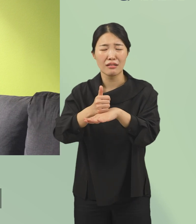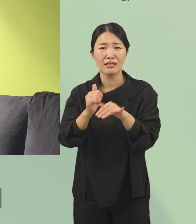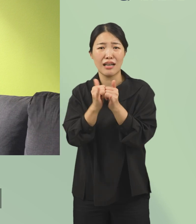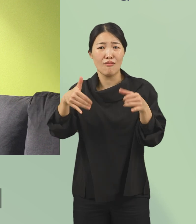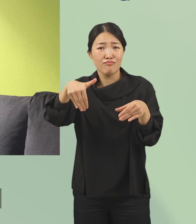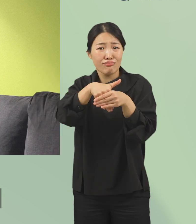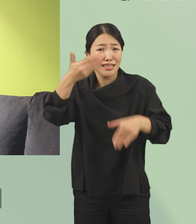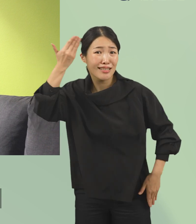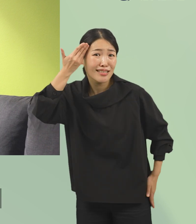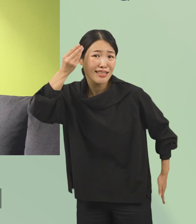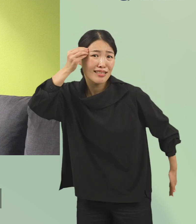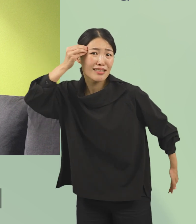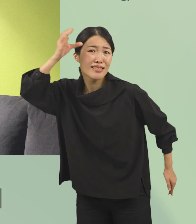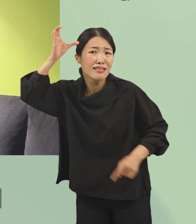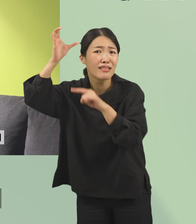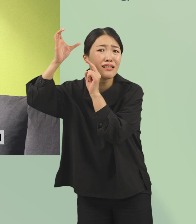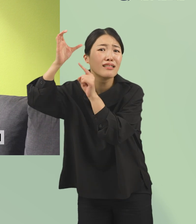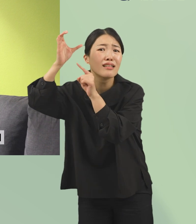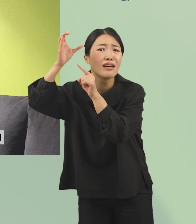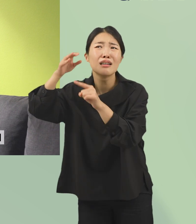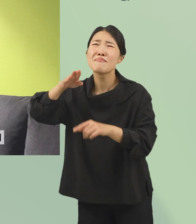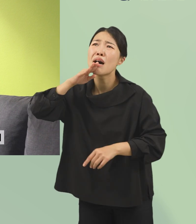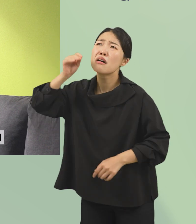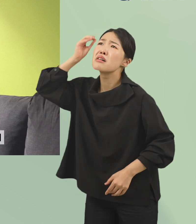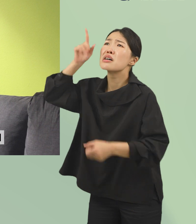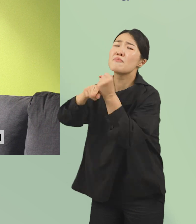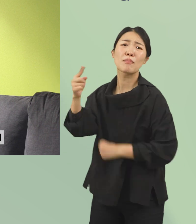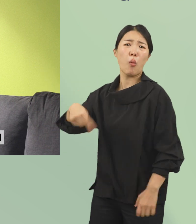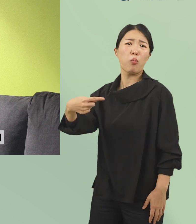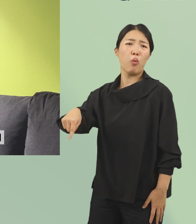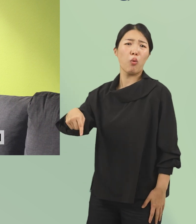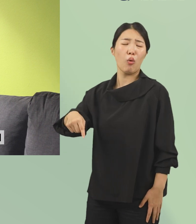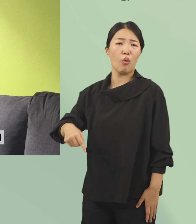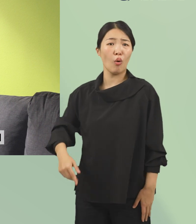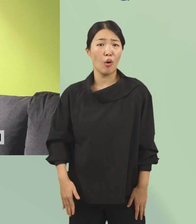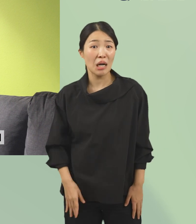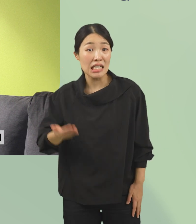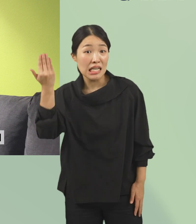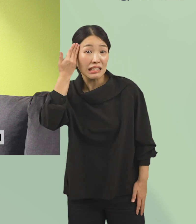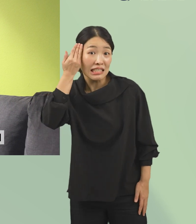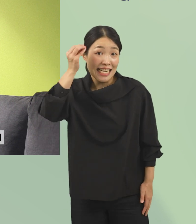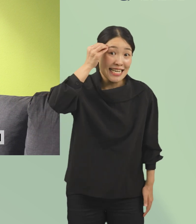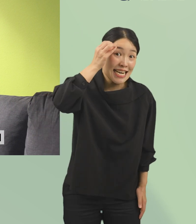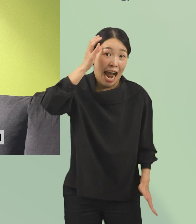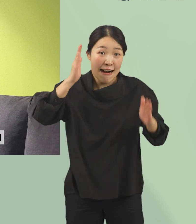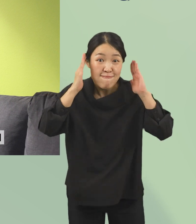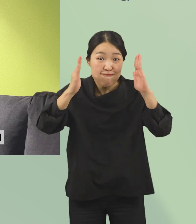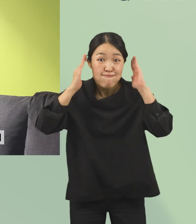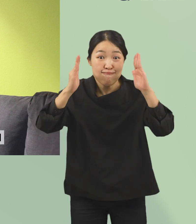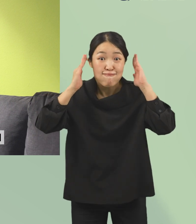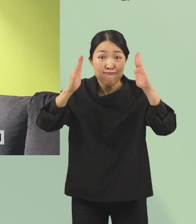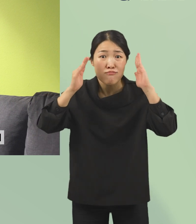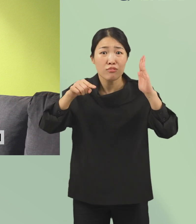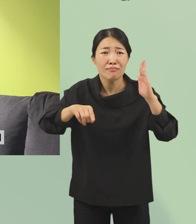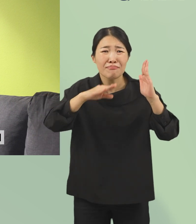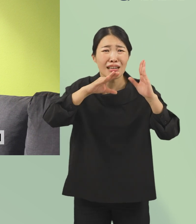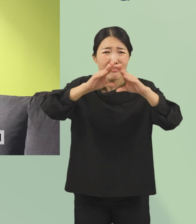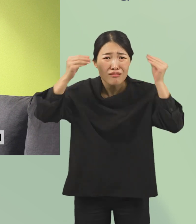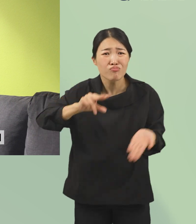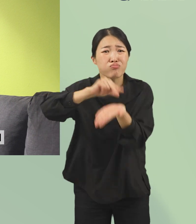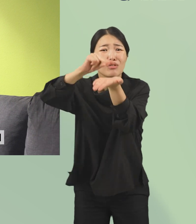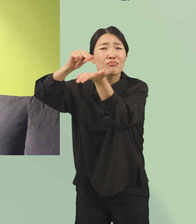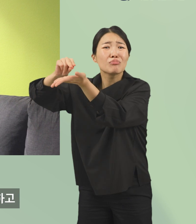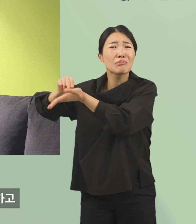우리에게 어떤 의미를 가지고 있는지 지식을 생산하는 지금 시스템이 우리가 어떤 문제를